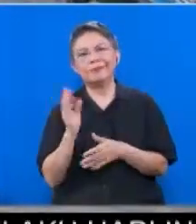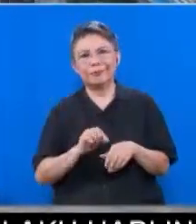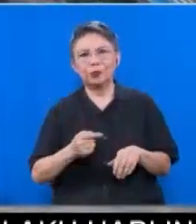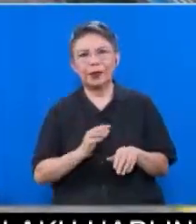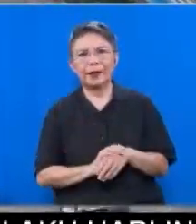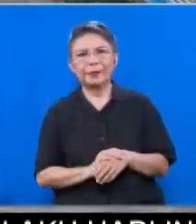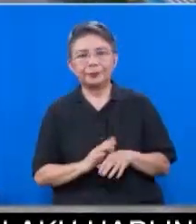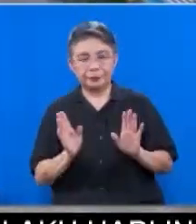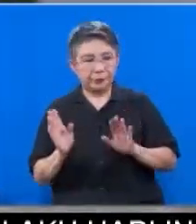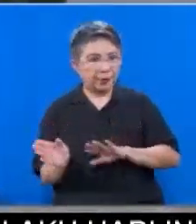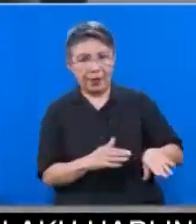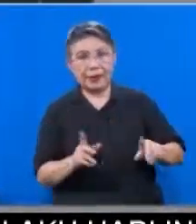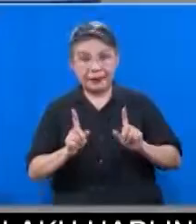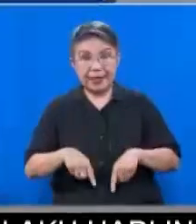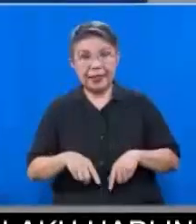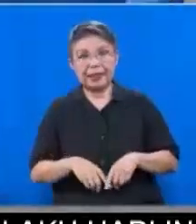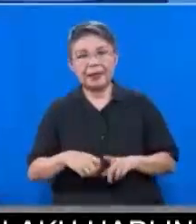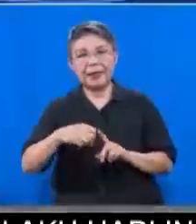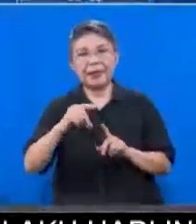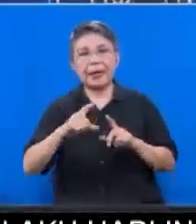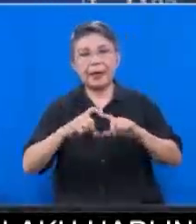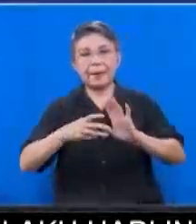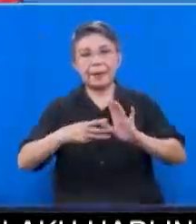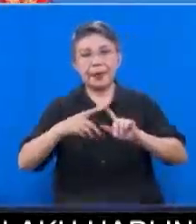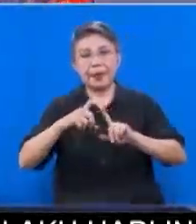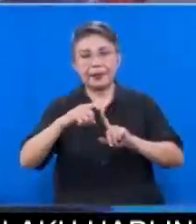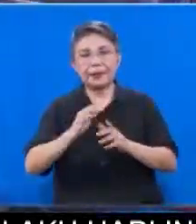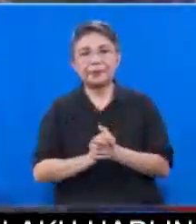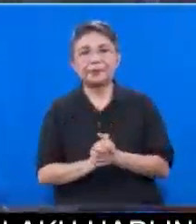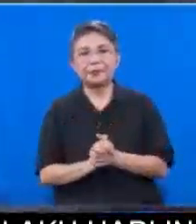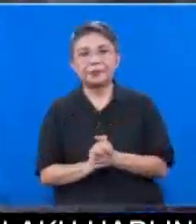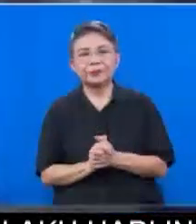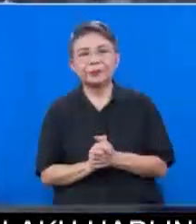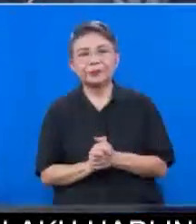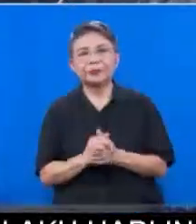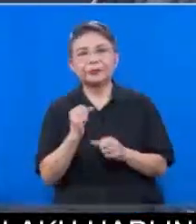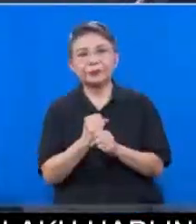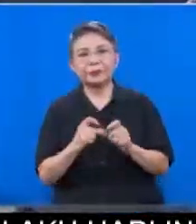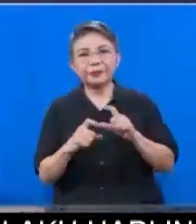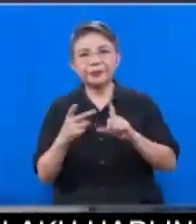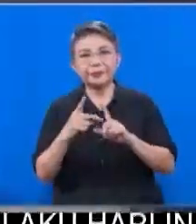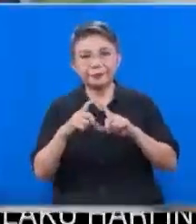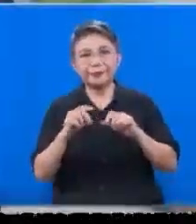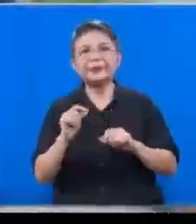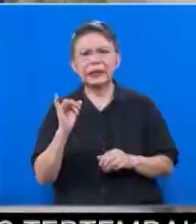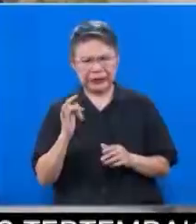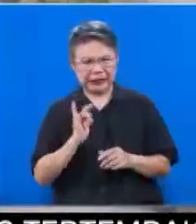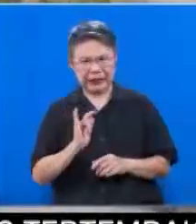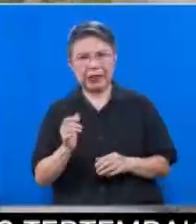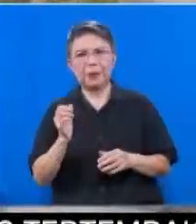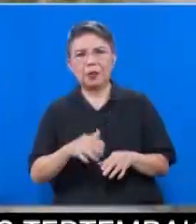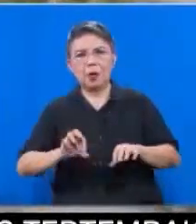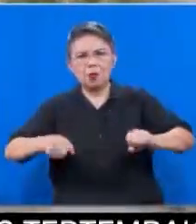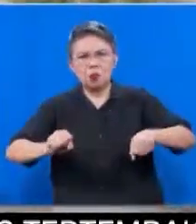kemacetan juga terjadi di Jalan Kramat Raya yang mengarah ke kawasan Gunung Sahari Jakarta Pusat tak sedikit dari pengendara